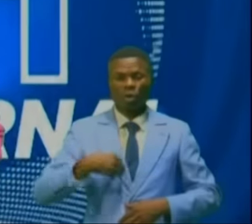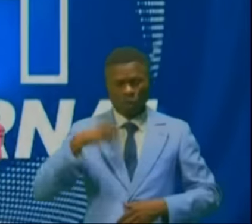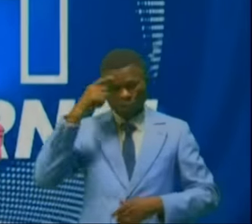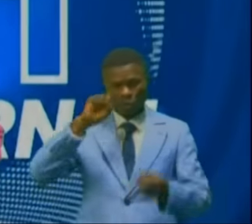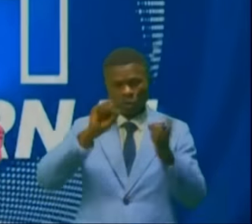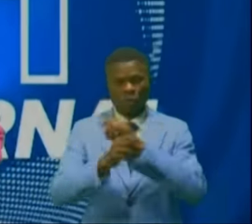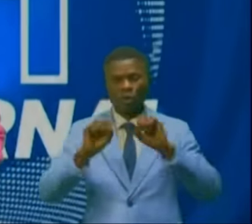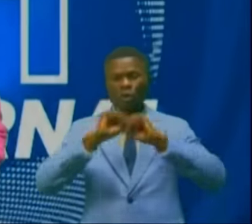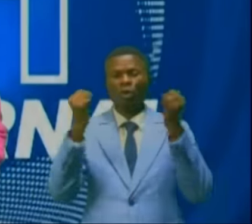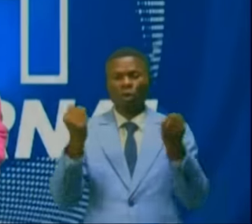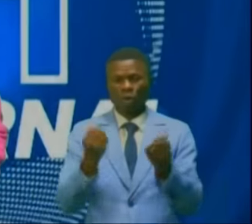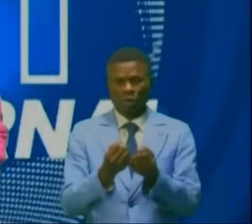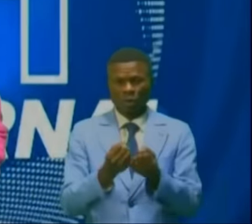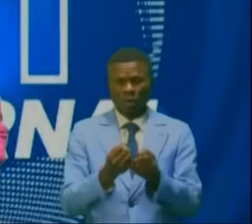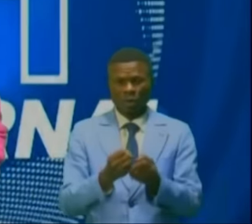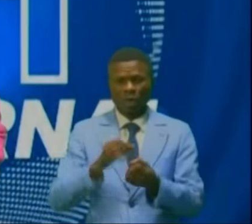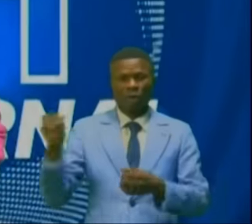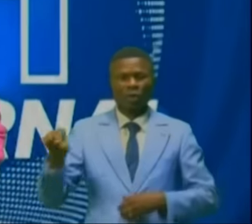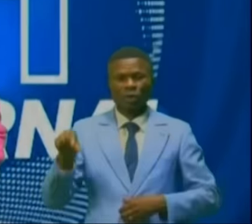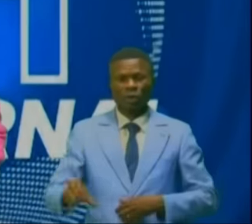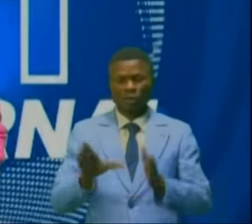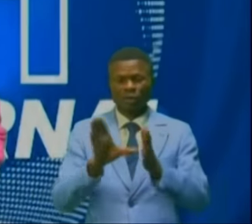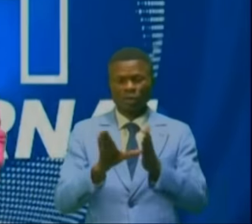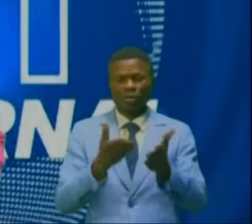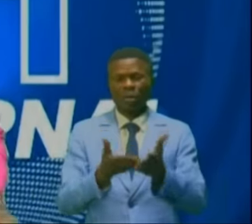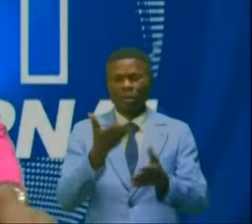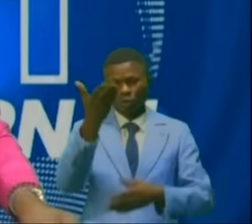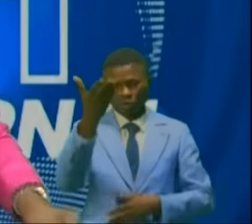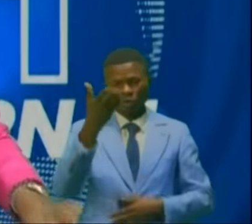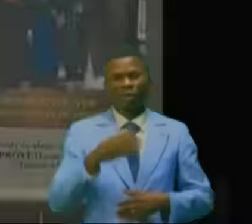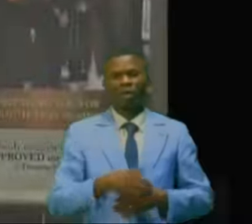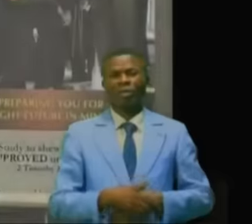changement social. Jacques Cabobois pour ce reportage.